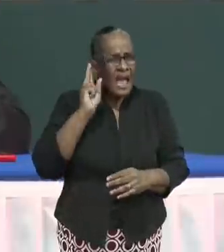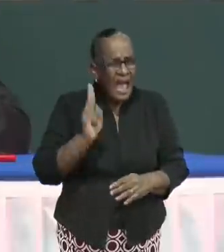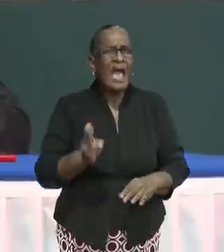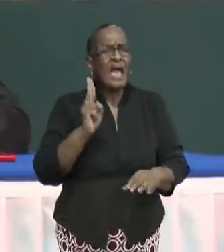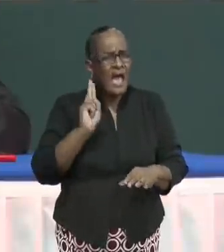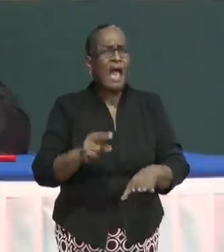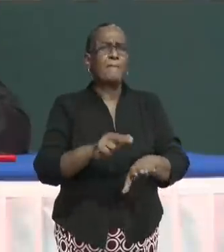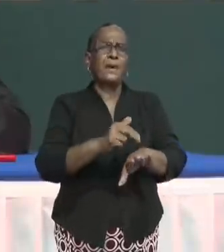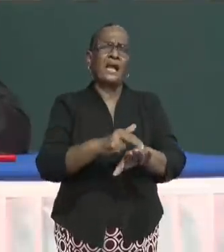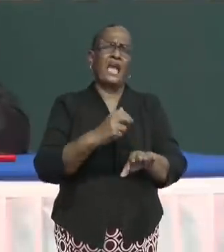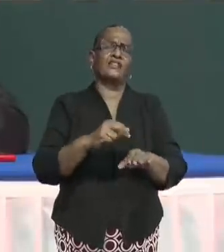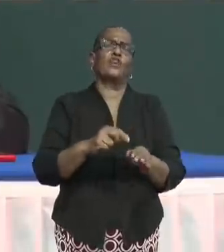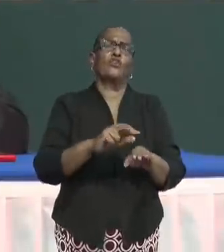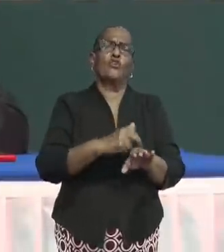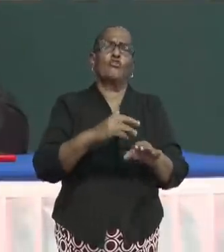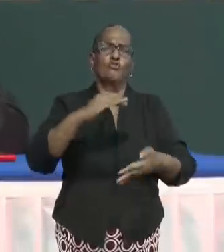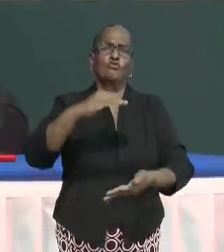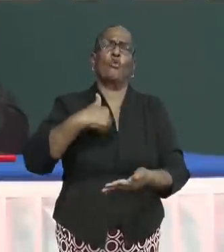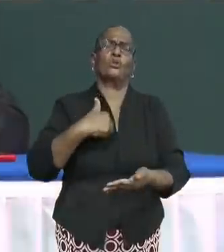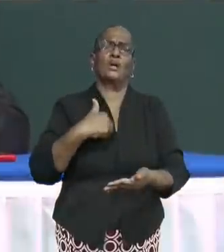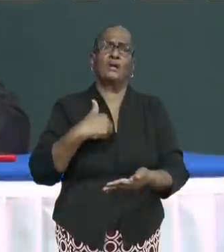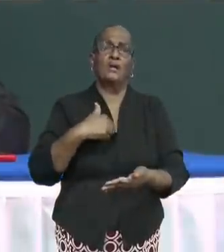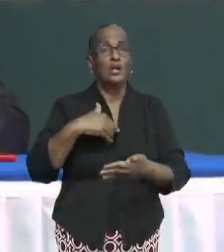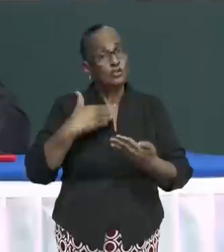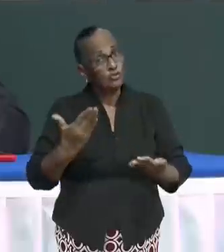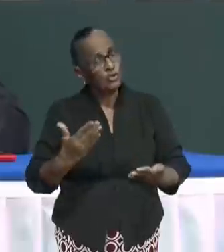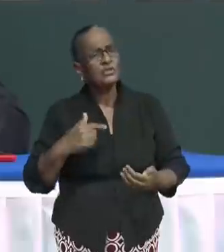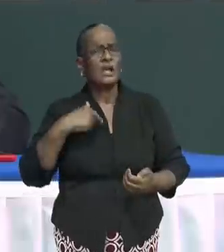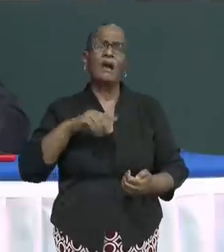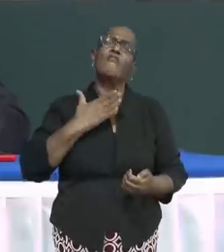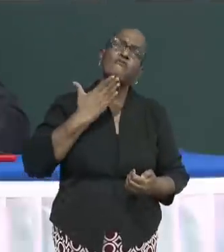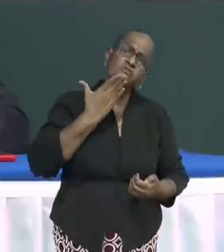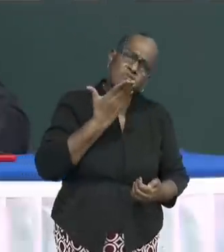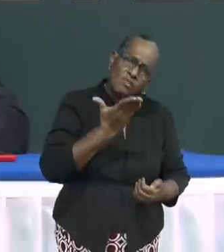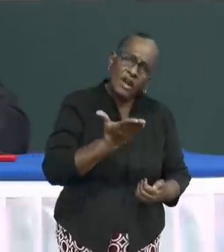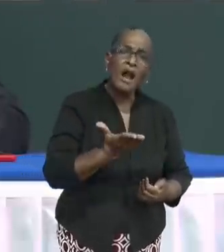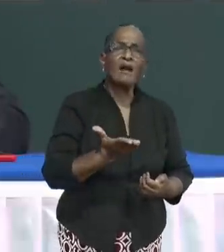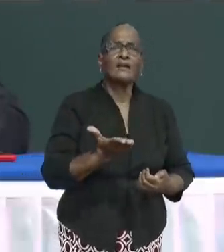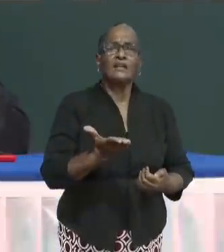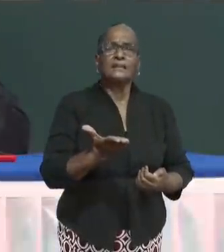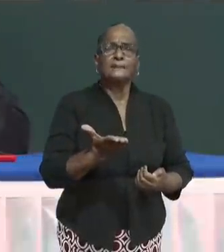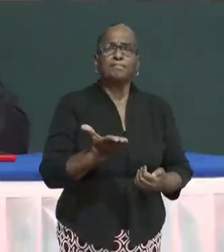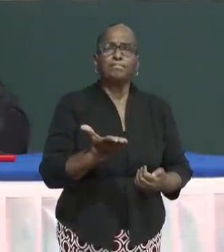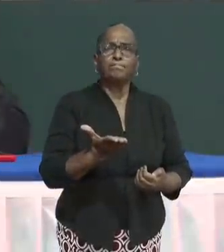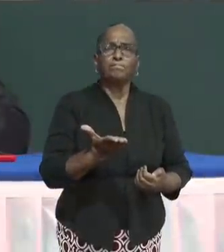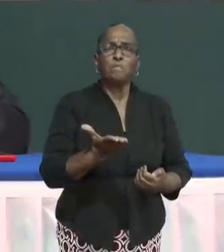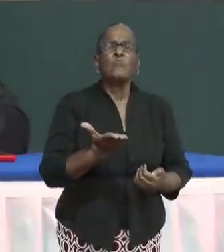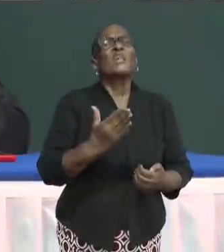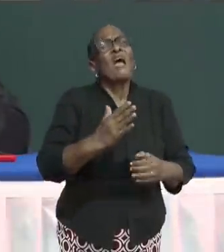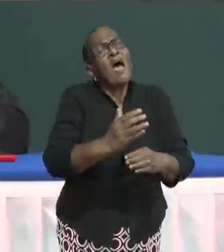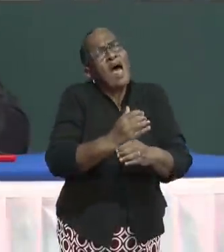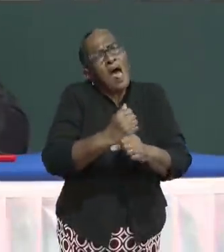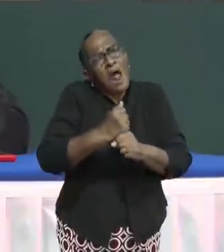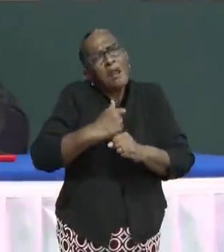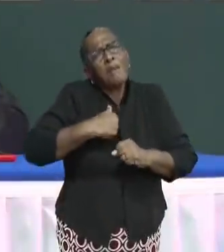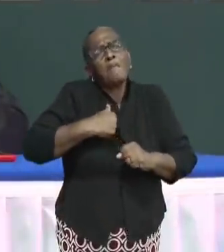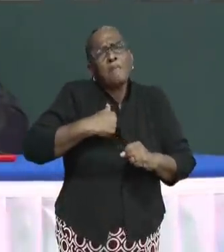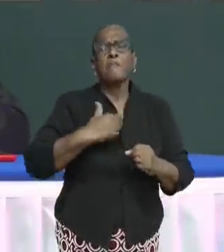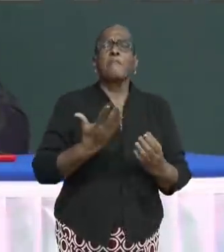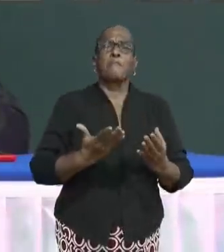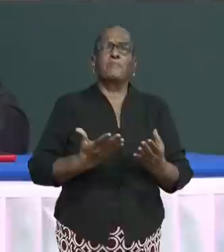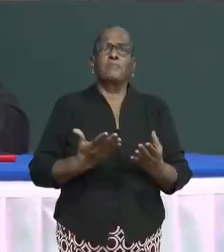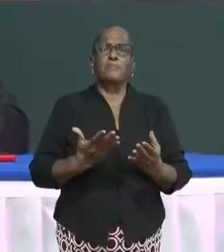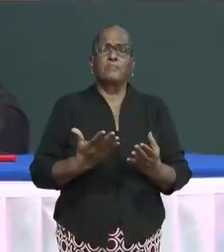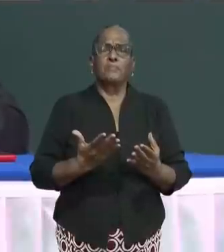dat be langere gie unu, ina abeng, deus yeko aksi pou jepi nanga apis dati.